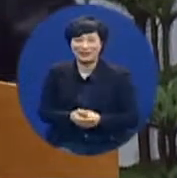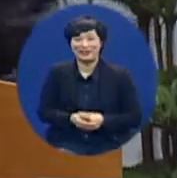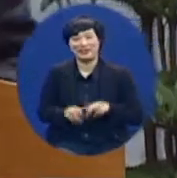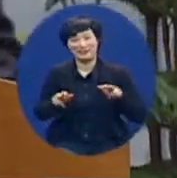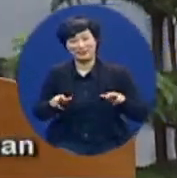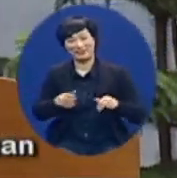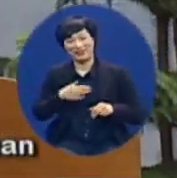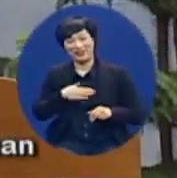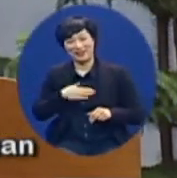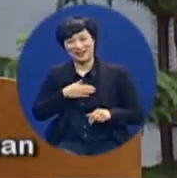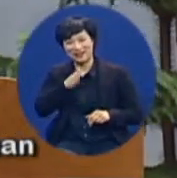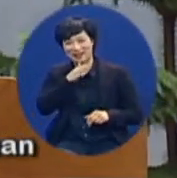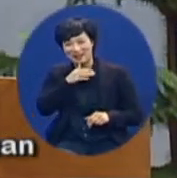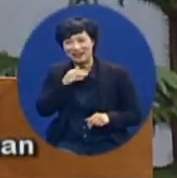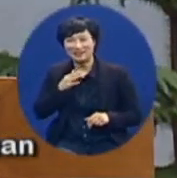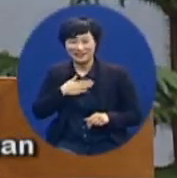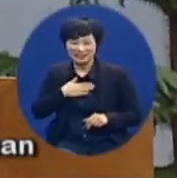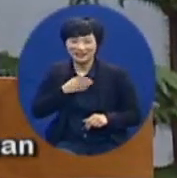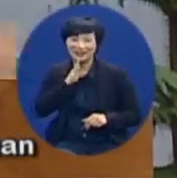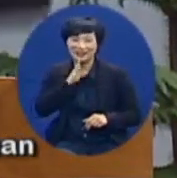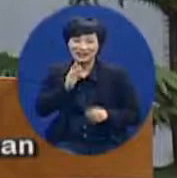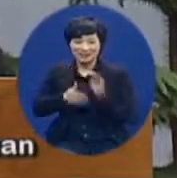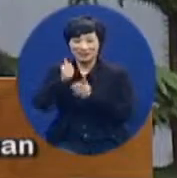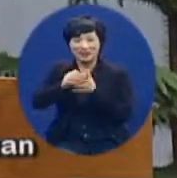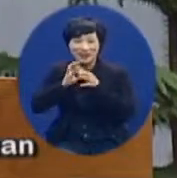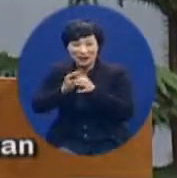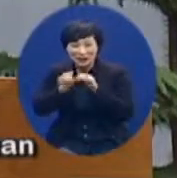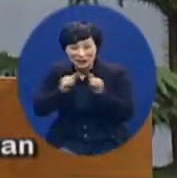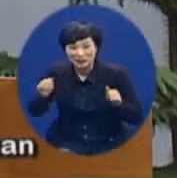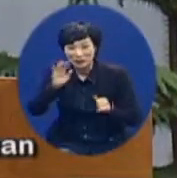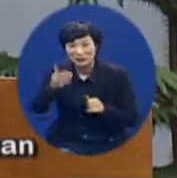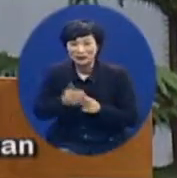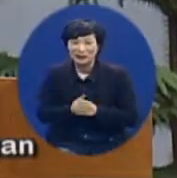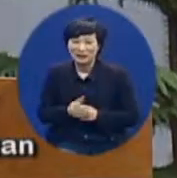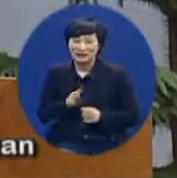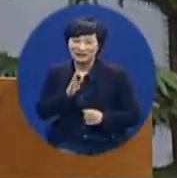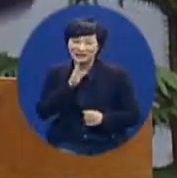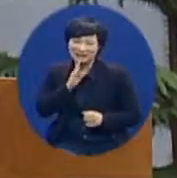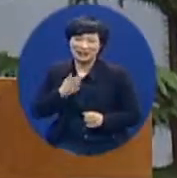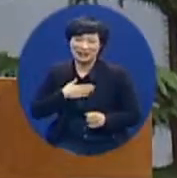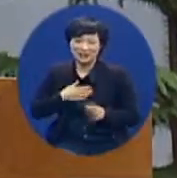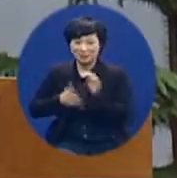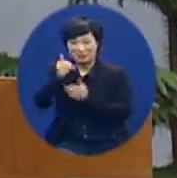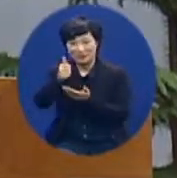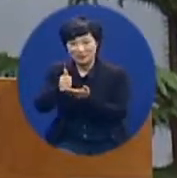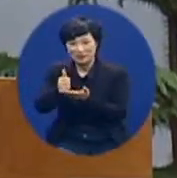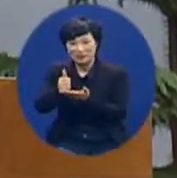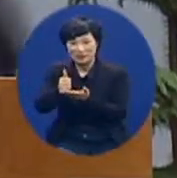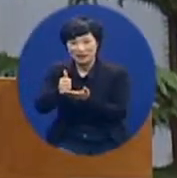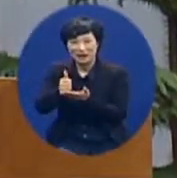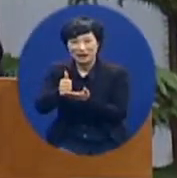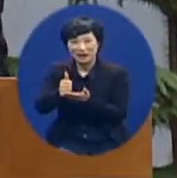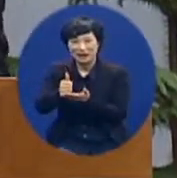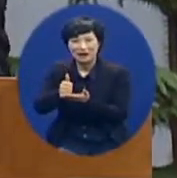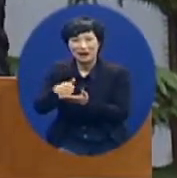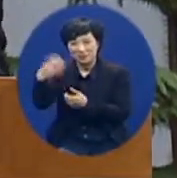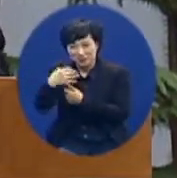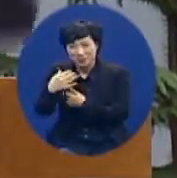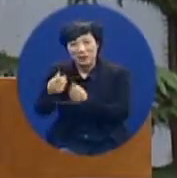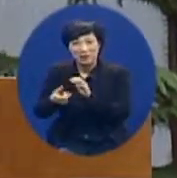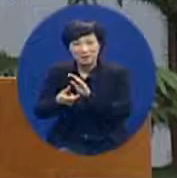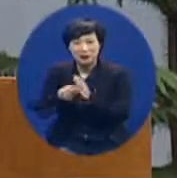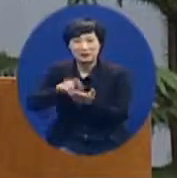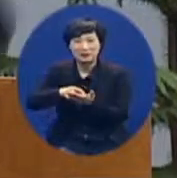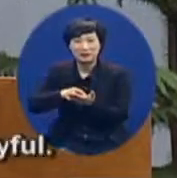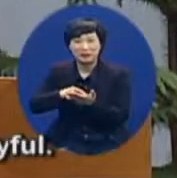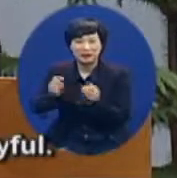이제 진짜 예수 꾼이 됐구나 아멘 내가 진짜 핍박받을 만한 예수의 사람이 되었구나 아멘